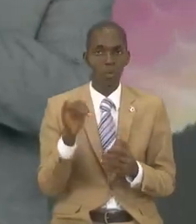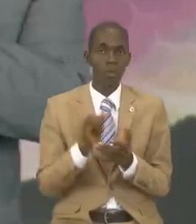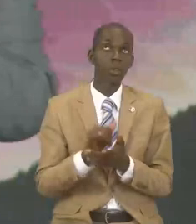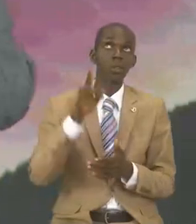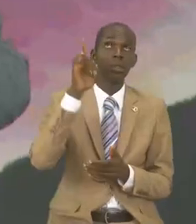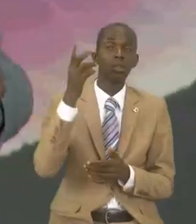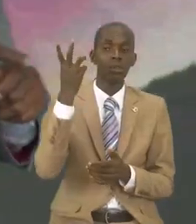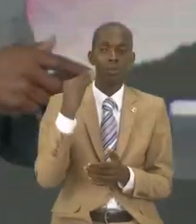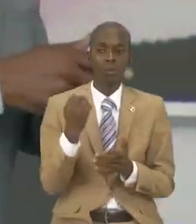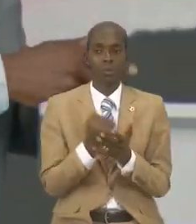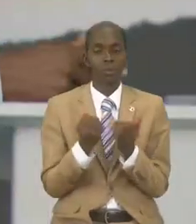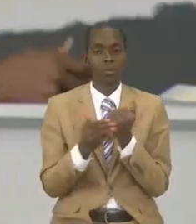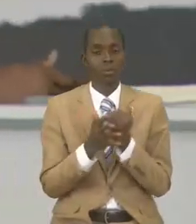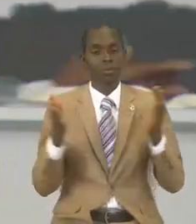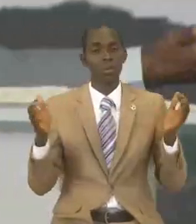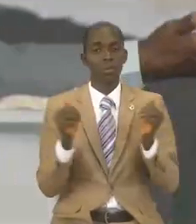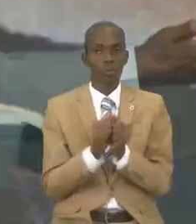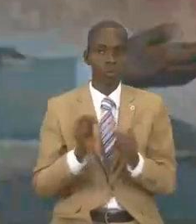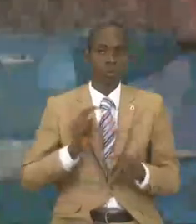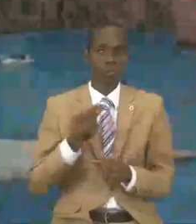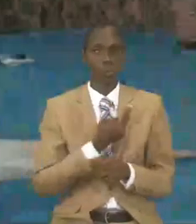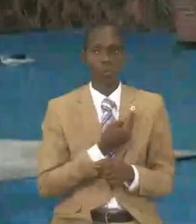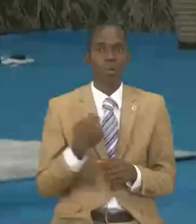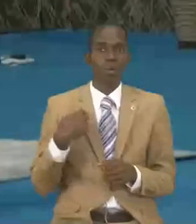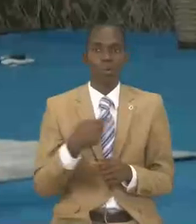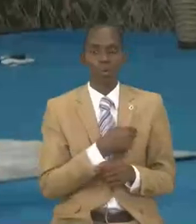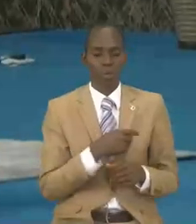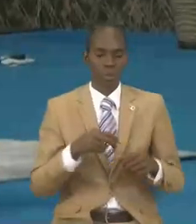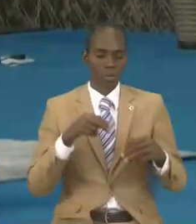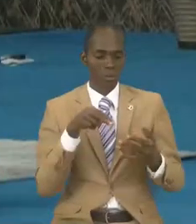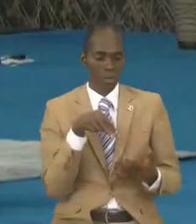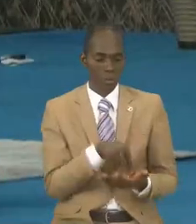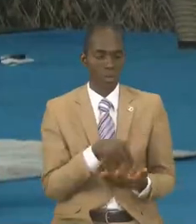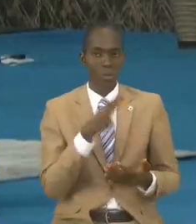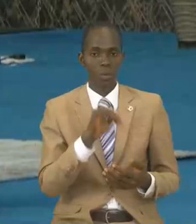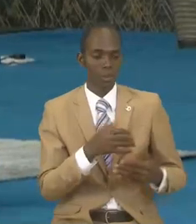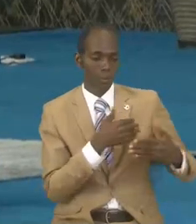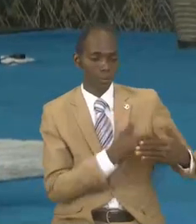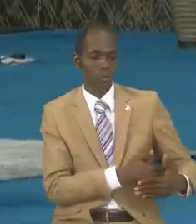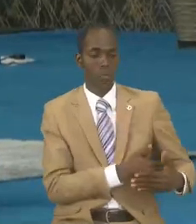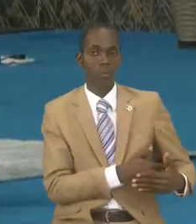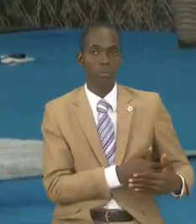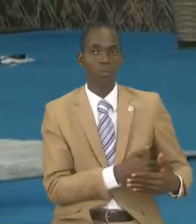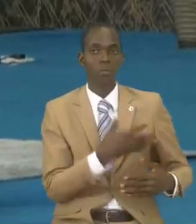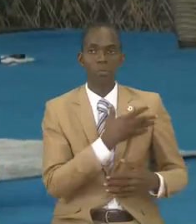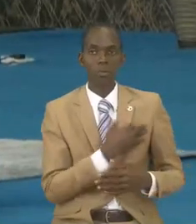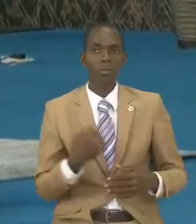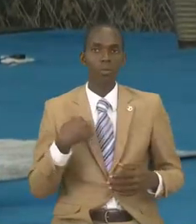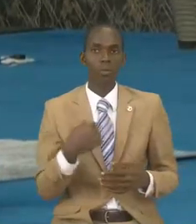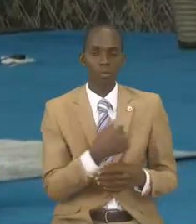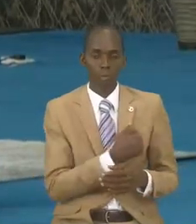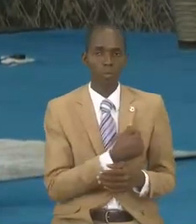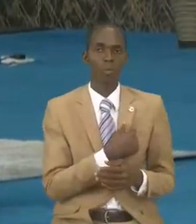sachant qu'il a été crucifié avec nous, nous devons rester à ses côtés. Nous devons venir à côté de lui et nous